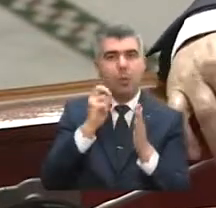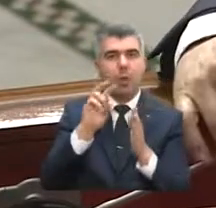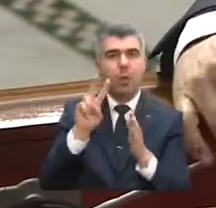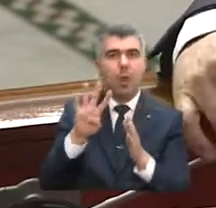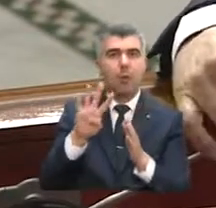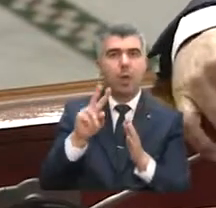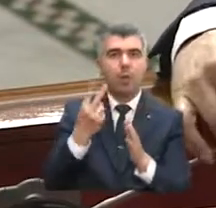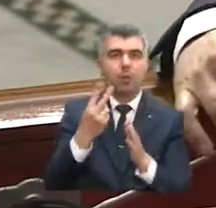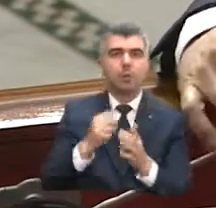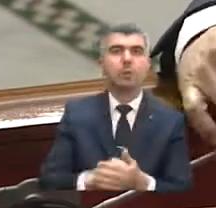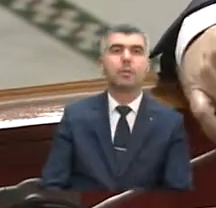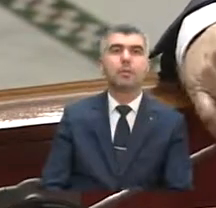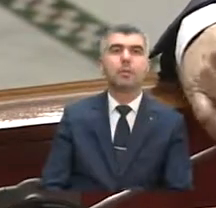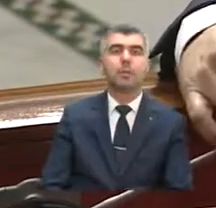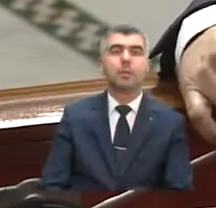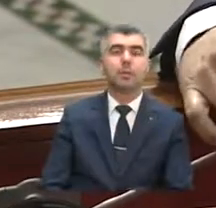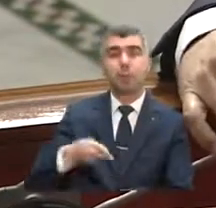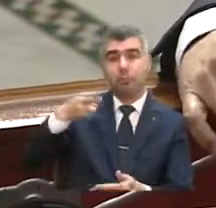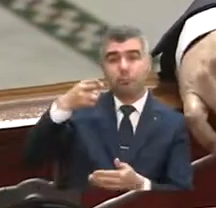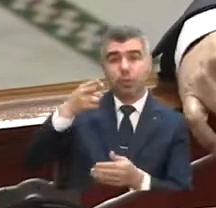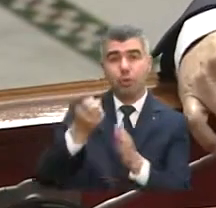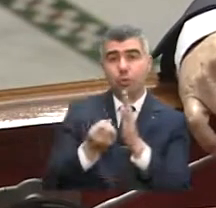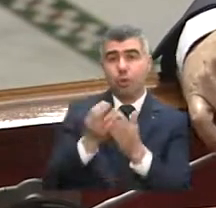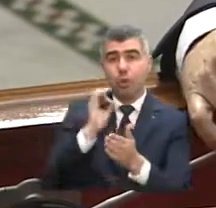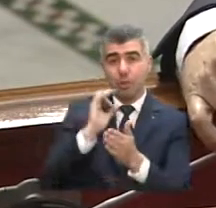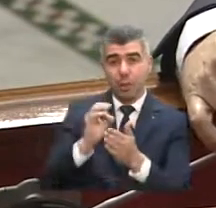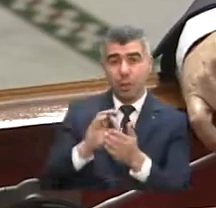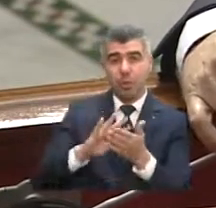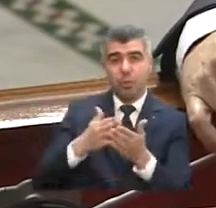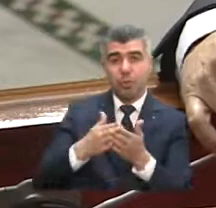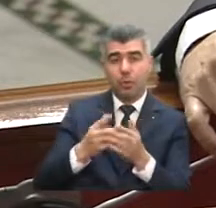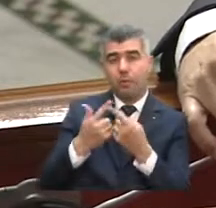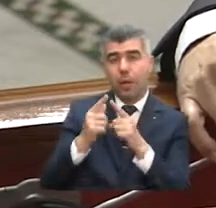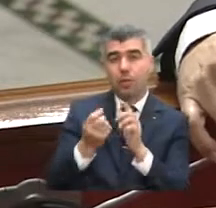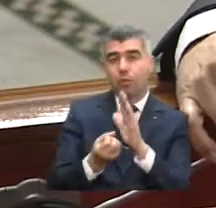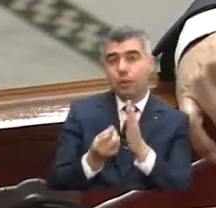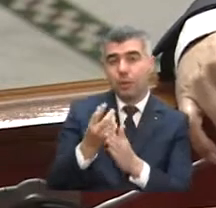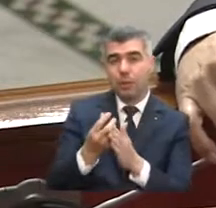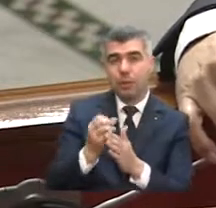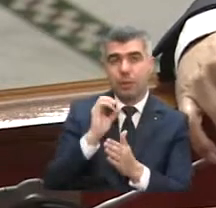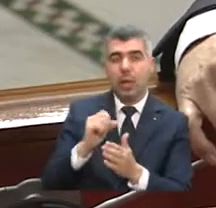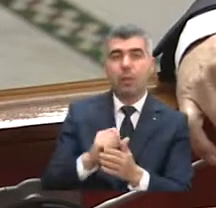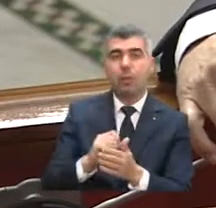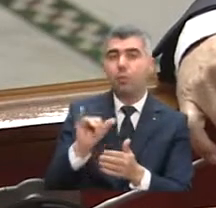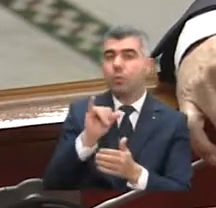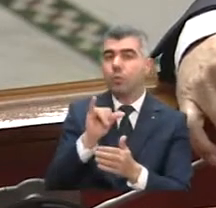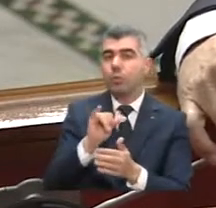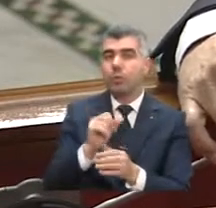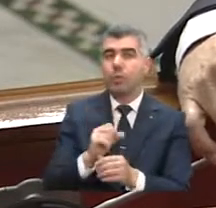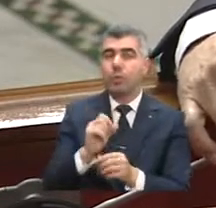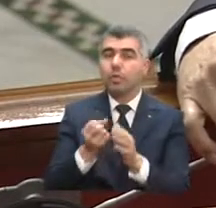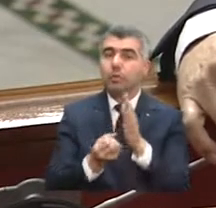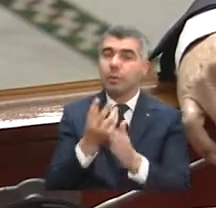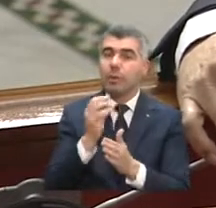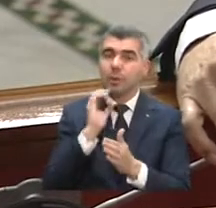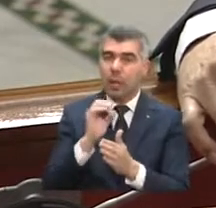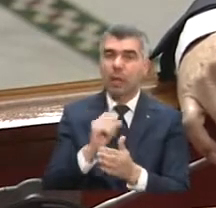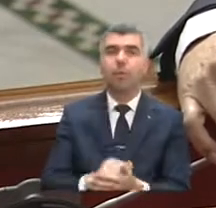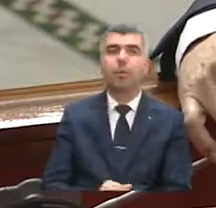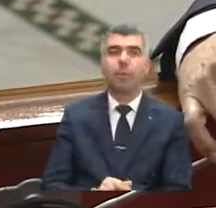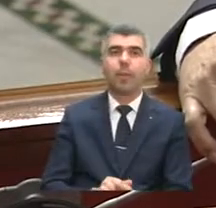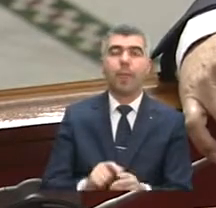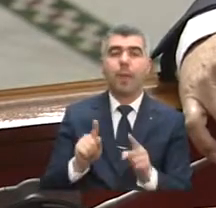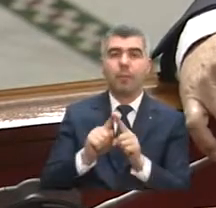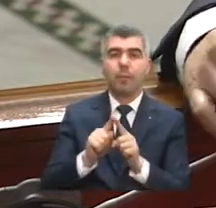2024. هاد الرادارات الجديده تتميز بواحد العدد ديال الخصائص التقنيه ووظيفيه متطوره، تتمكن من